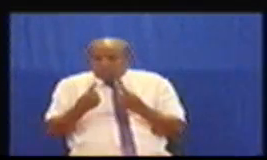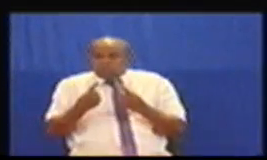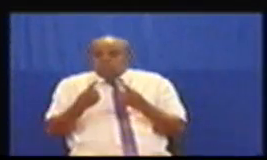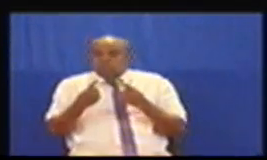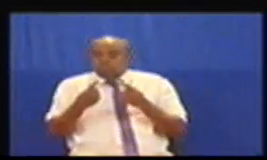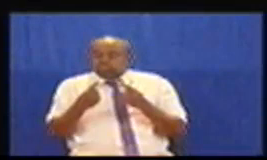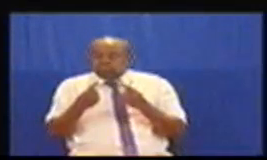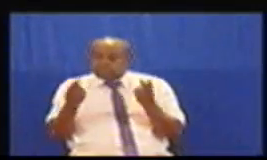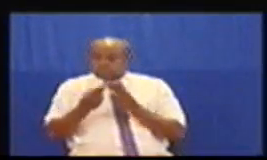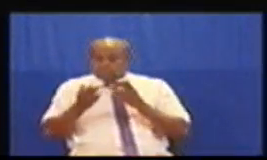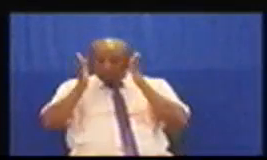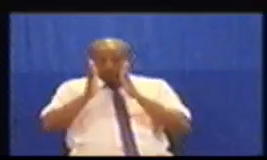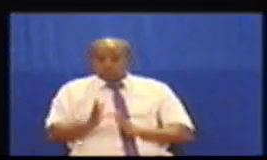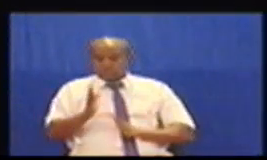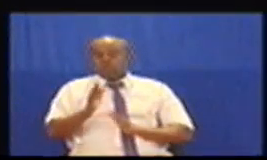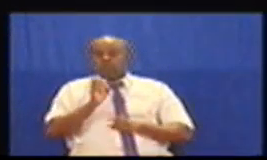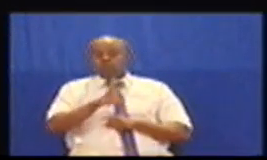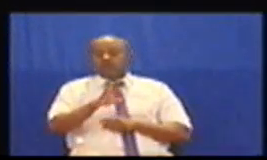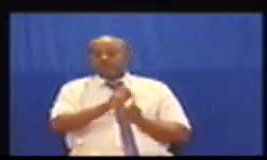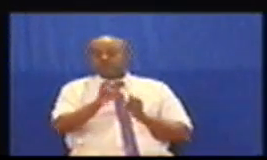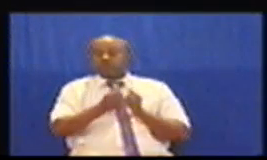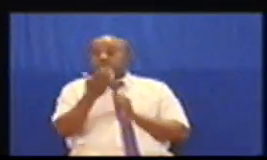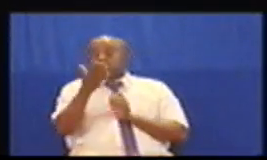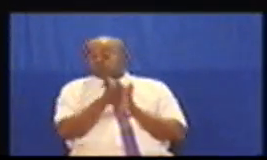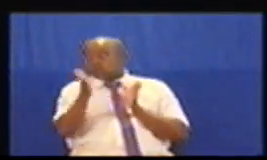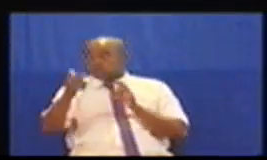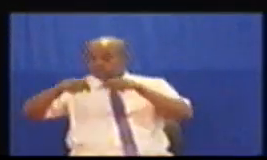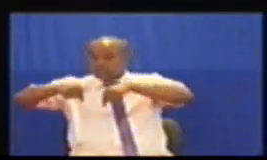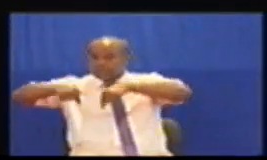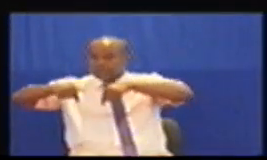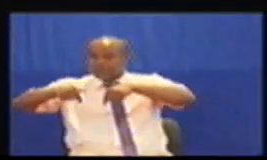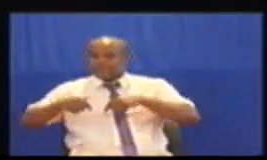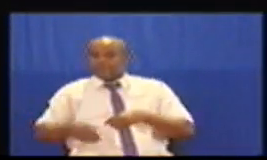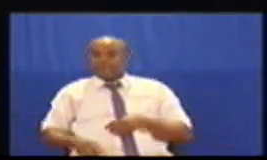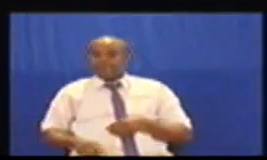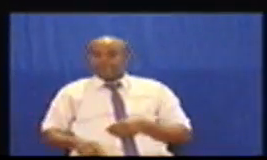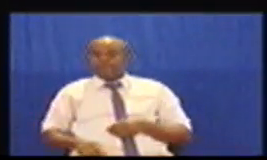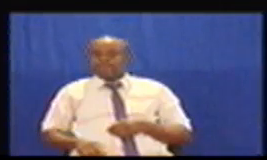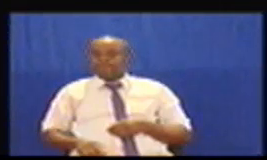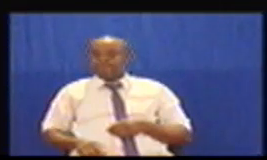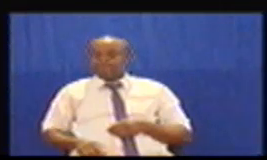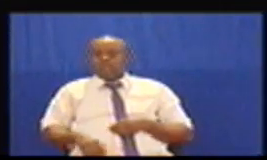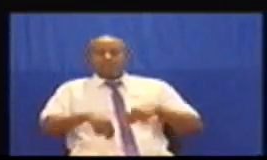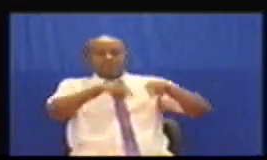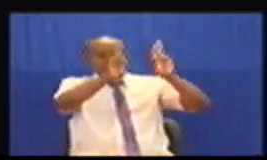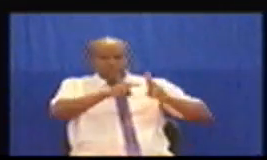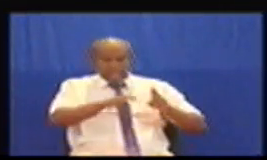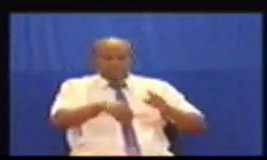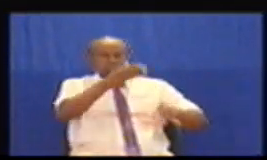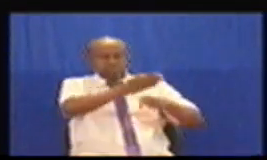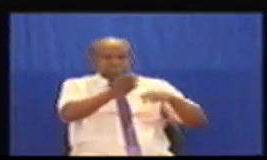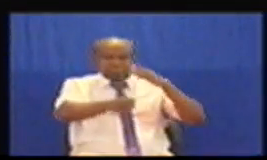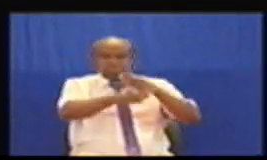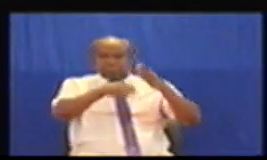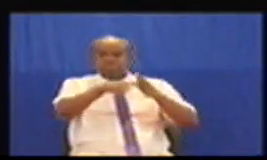mwaka 2015 na hali ya leo, mahakama zimejengwa nyingi